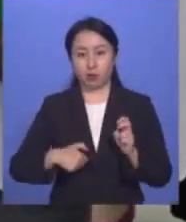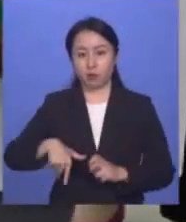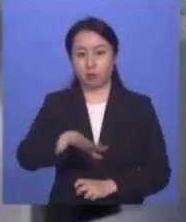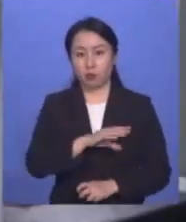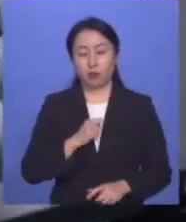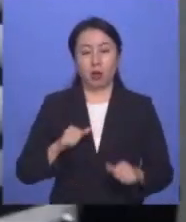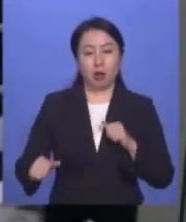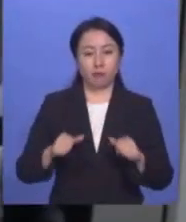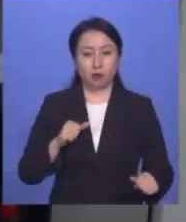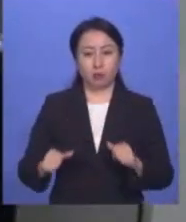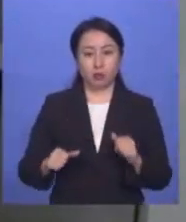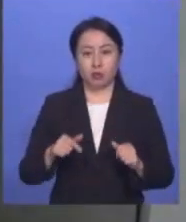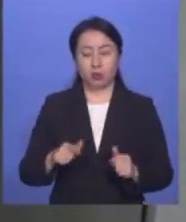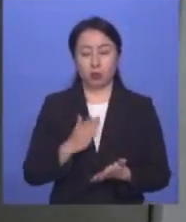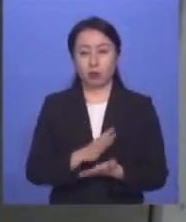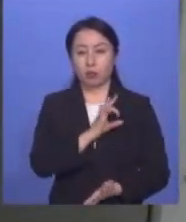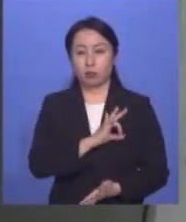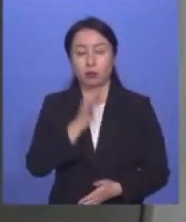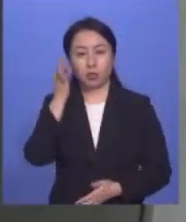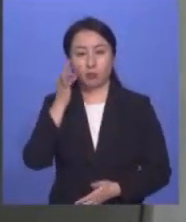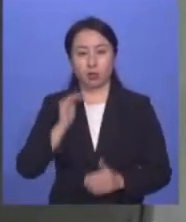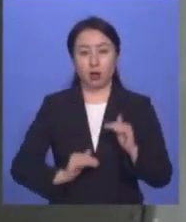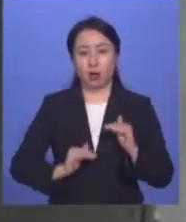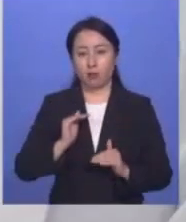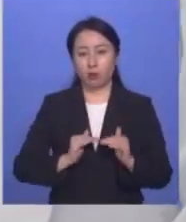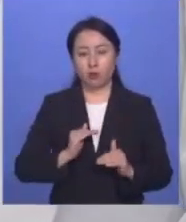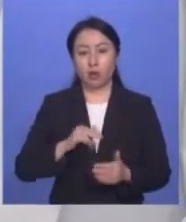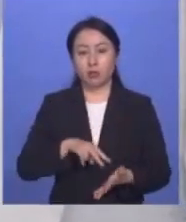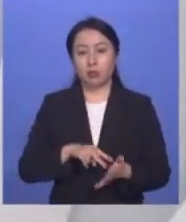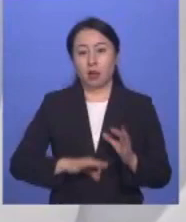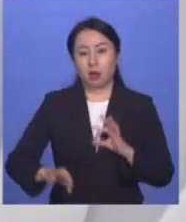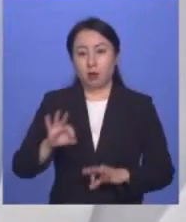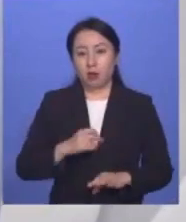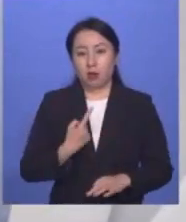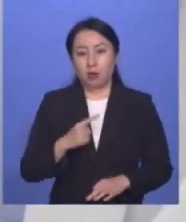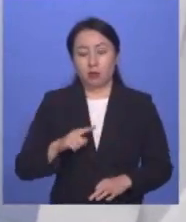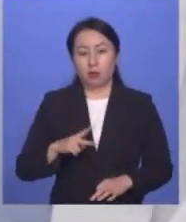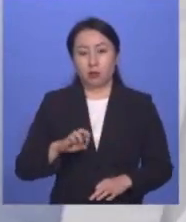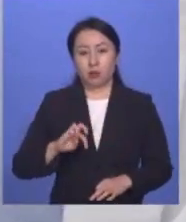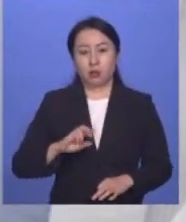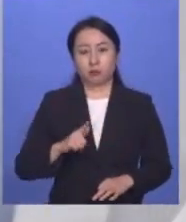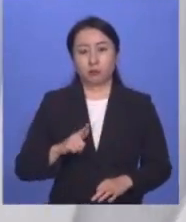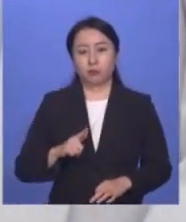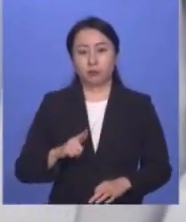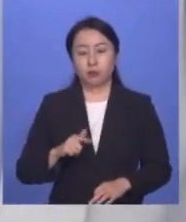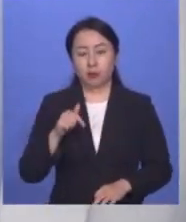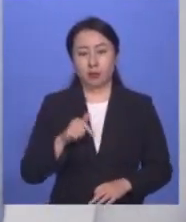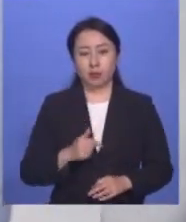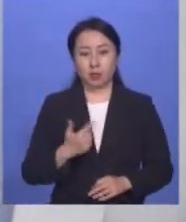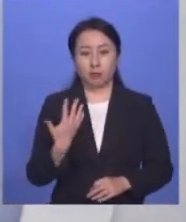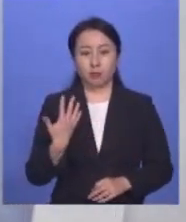полностью автоматизировано. На нем используется немецкое оборудование. Общая стоимость проекта – 11,2 миллиарда тенге. Из них